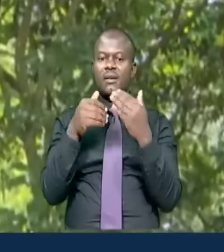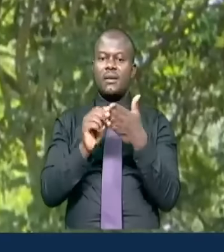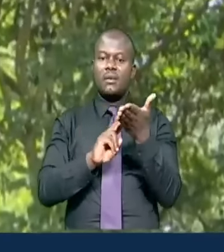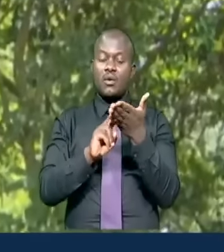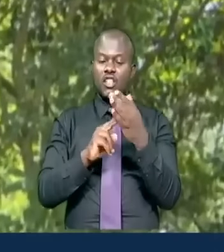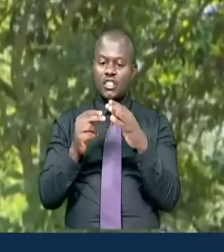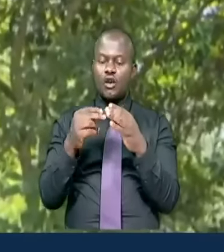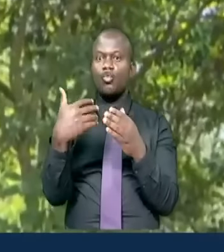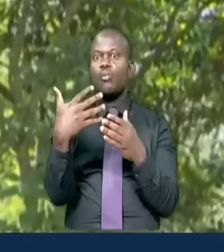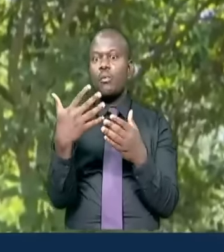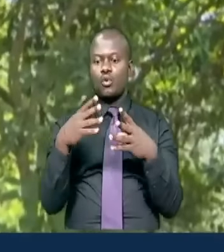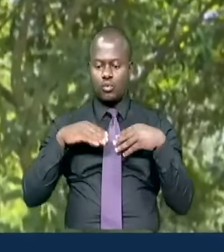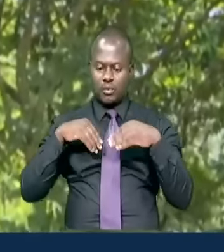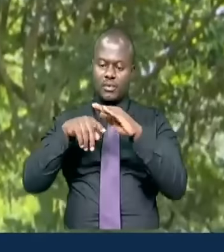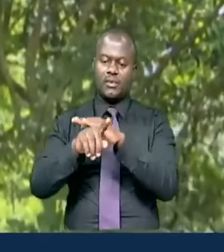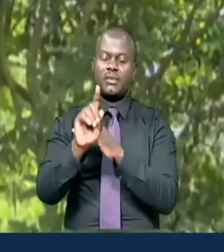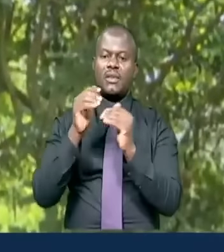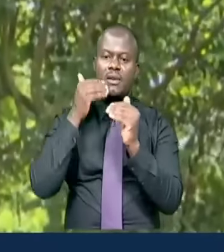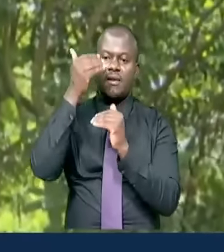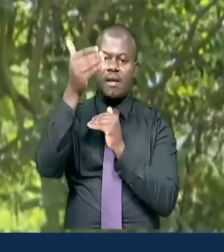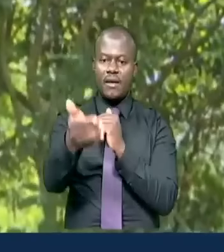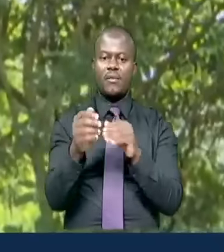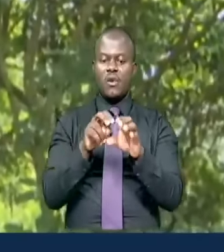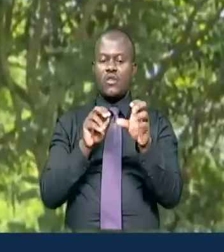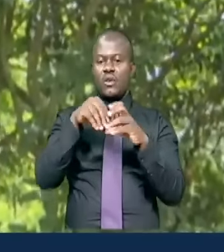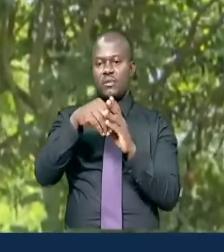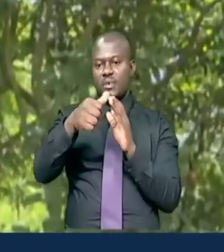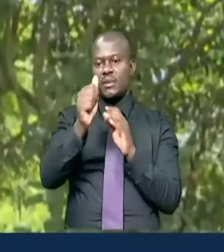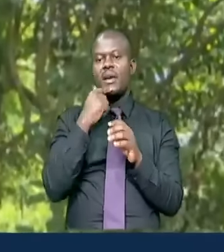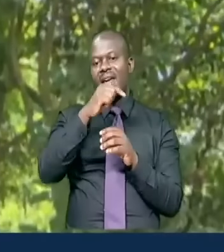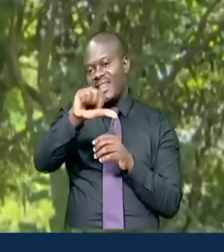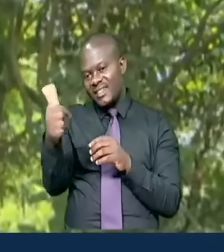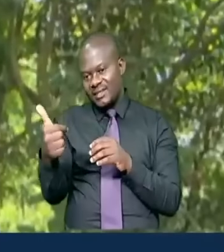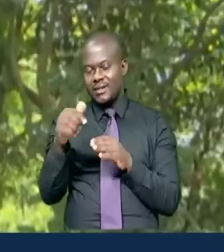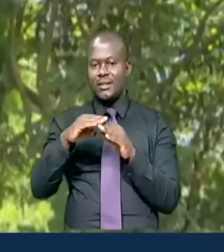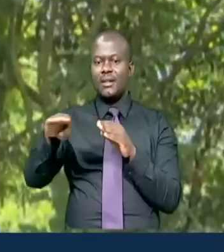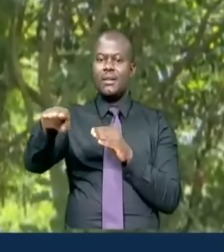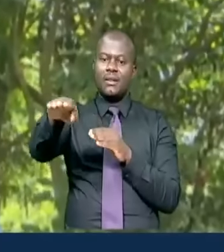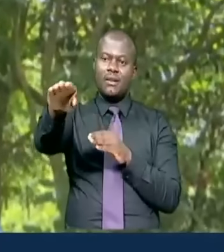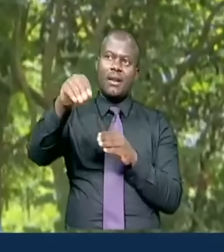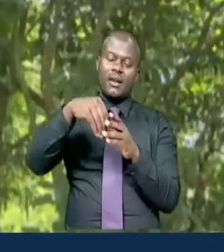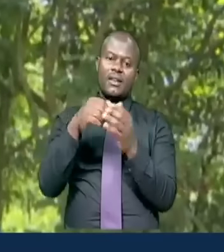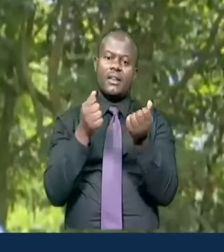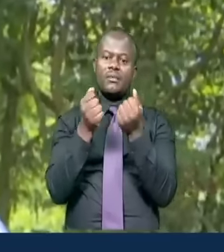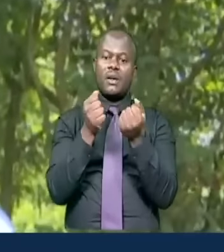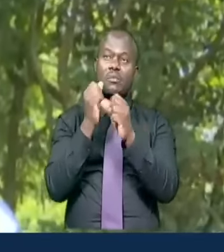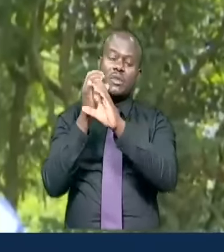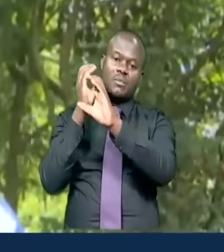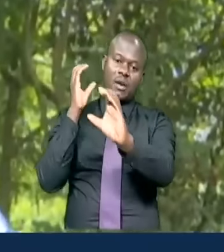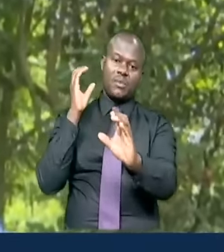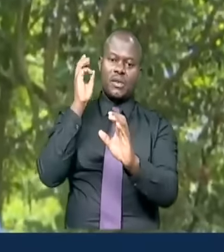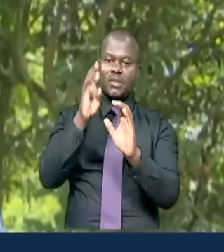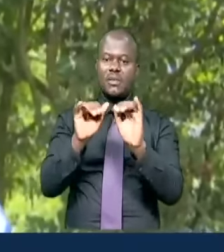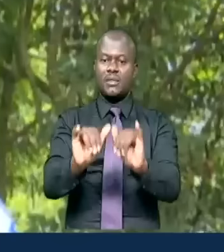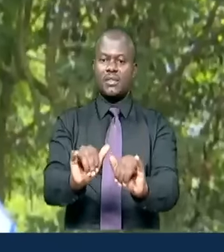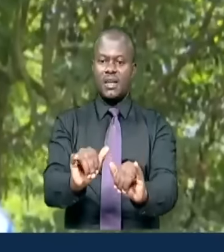jeto. Hanyuma uvuye muri ibyo hari n'indi kindi gice cya parking ari imodoka ari n'amakamyo kizaba